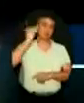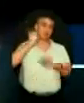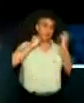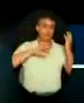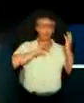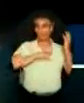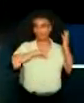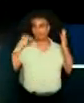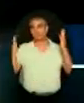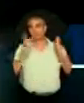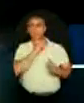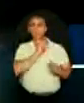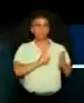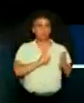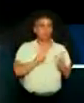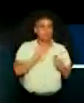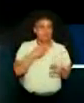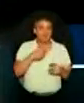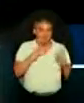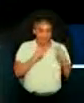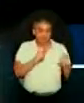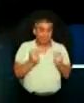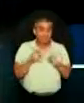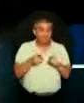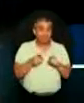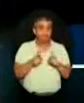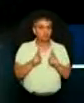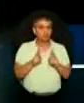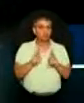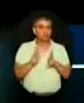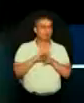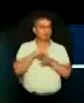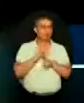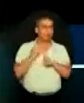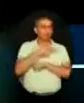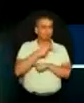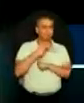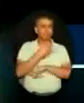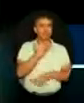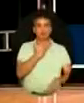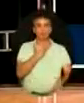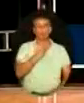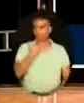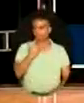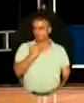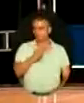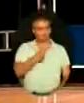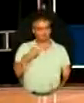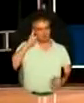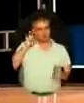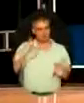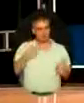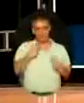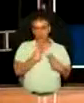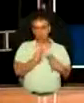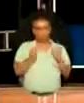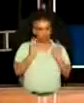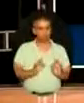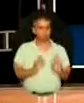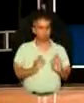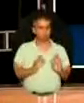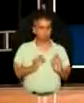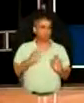האמריקאים והרוסים והסורים, ודווקא בהפסקת האש יש זליגות כל הזמן. כן, תראה, אני לא יודע לענות לך תשובה